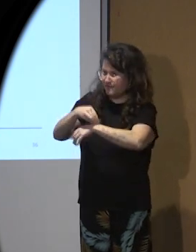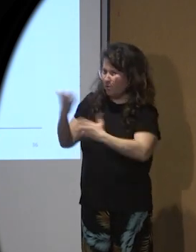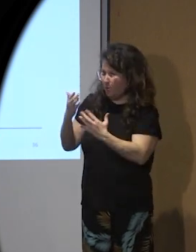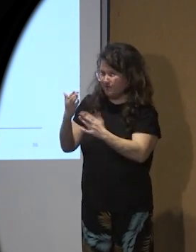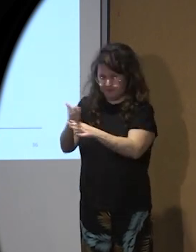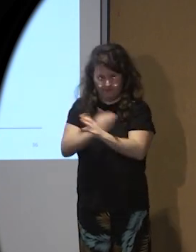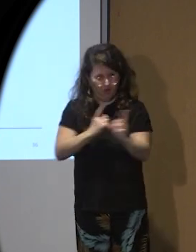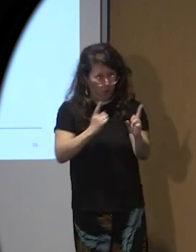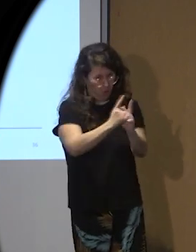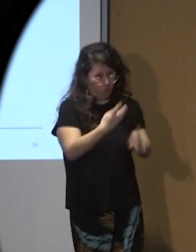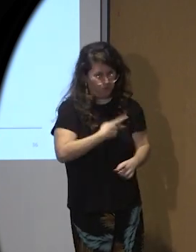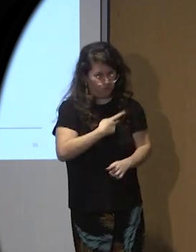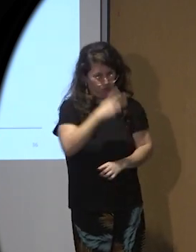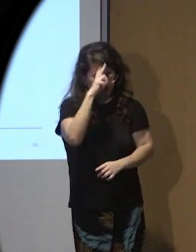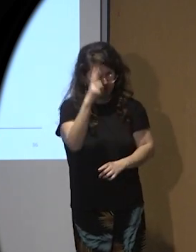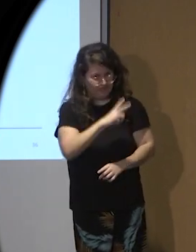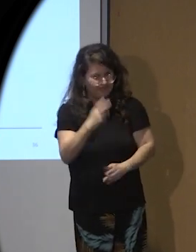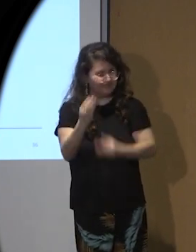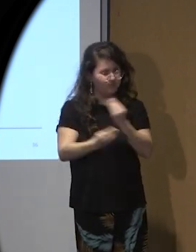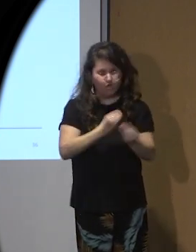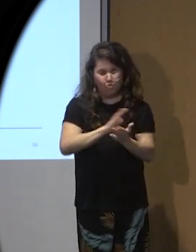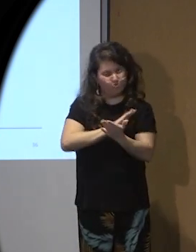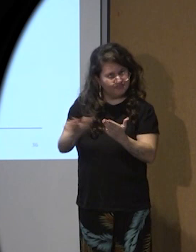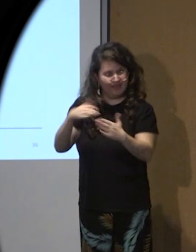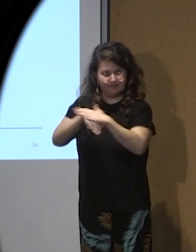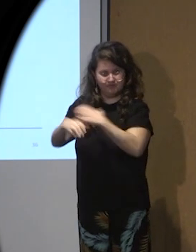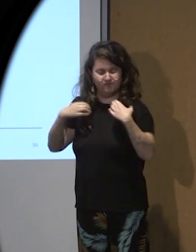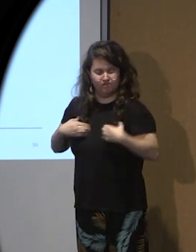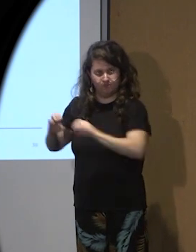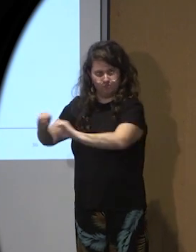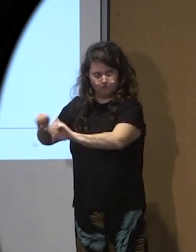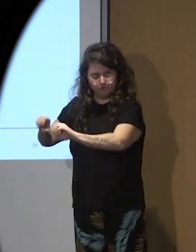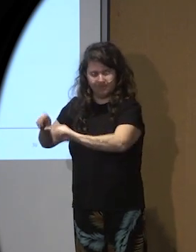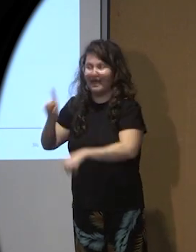coup? Le médecin généraliste ou le coach sportif à la salle de sport? C'est fondamental